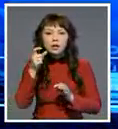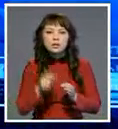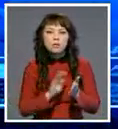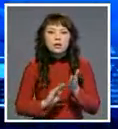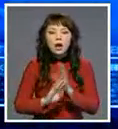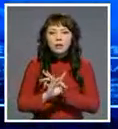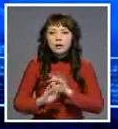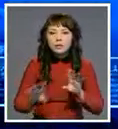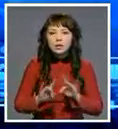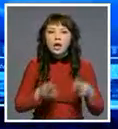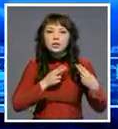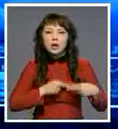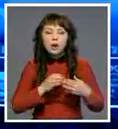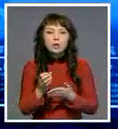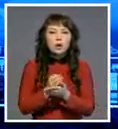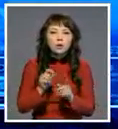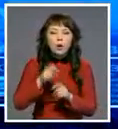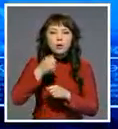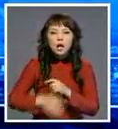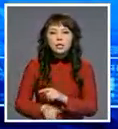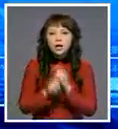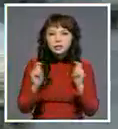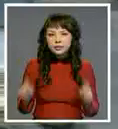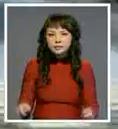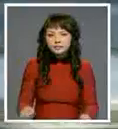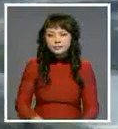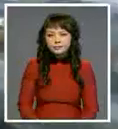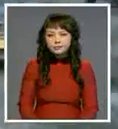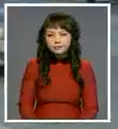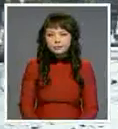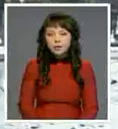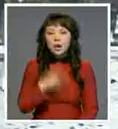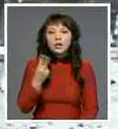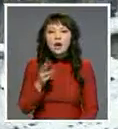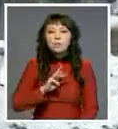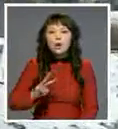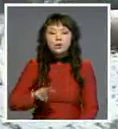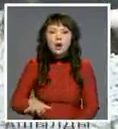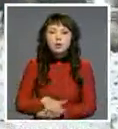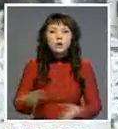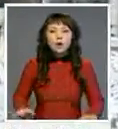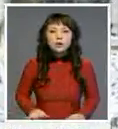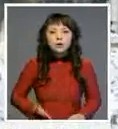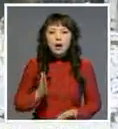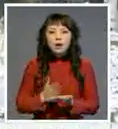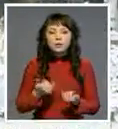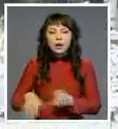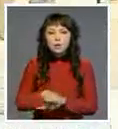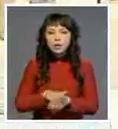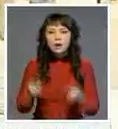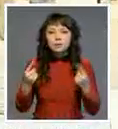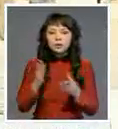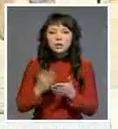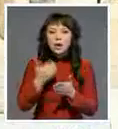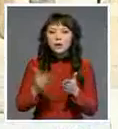үшін мегаполисте еңбек ресурстар орталығы ашылды. 2 миллионнан аса тұрғыны бар мегаполисте жұмыссыздықты жою жолға